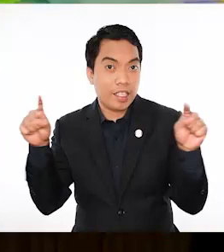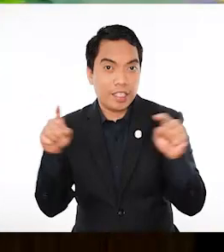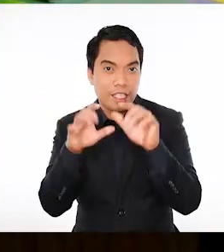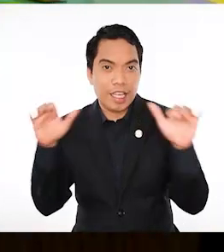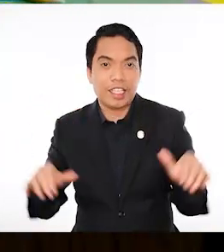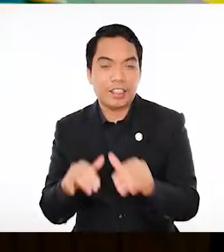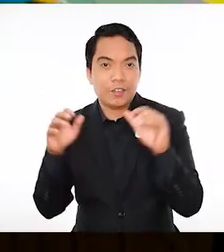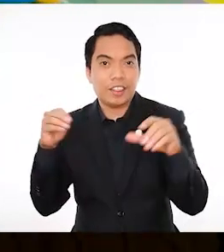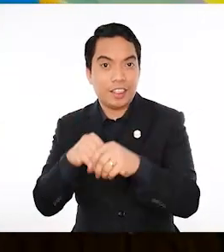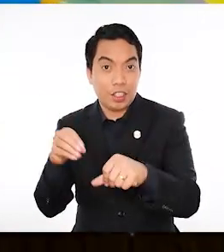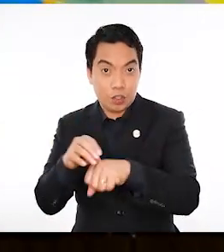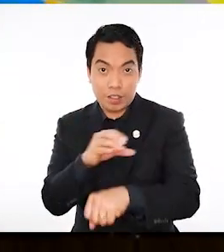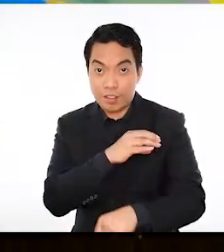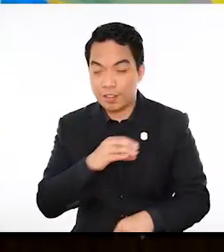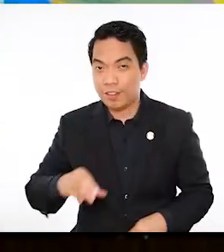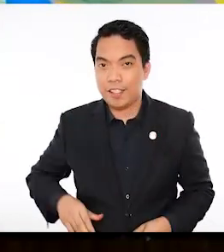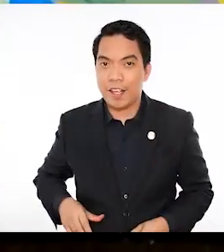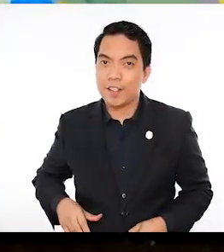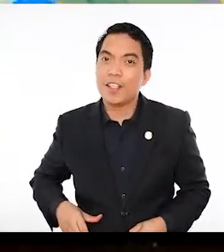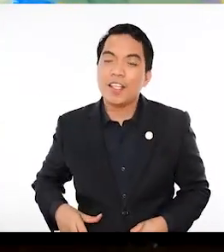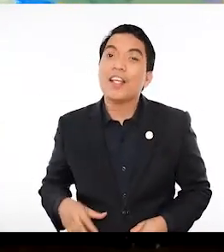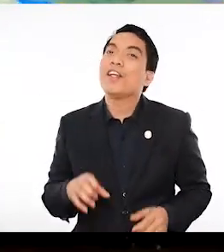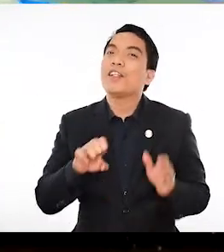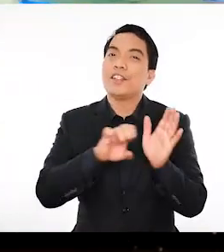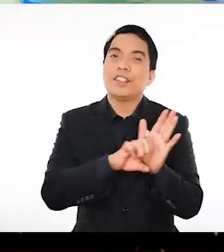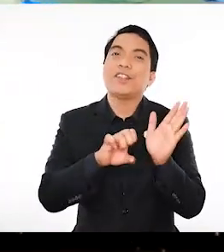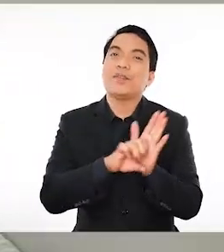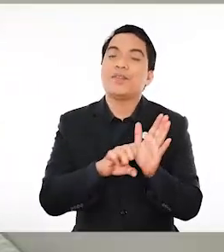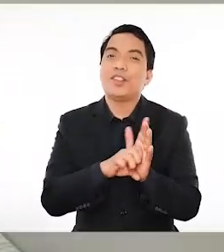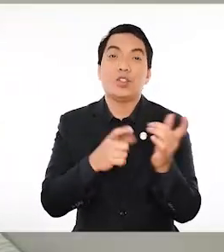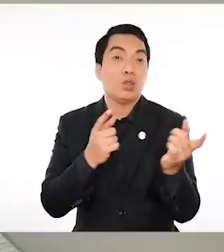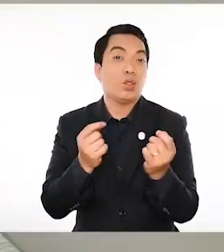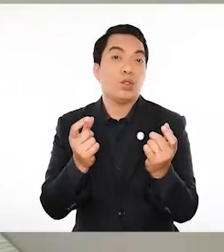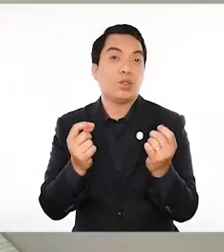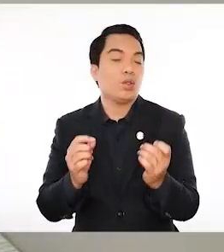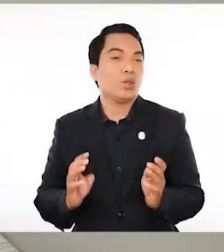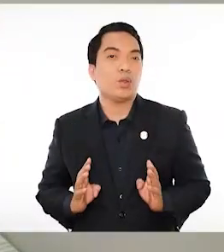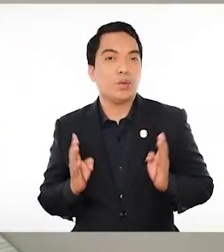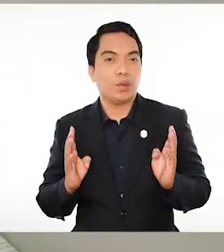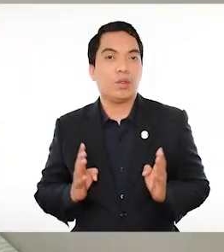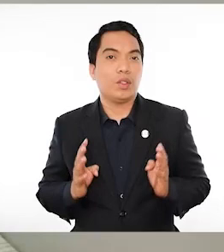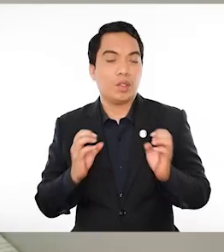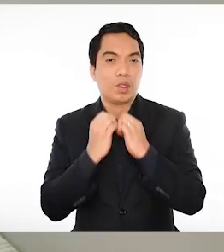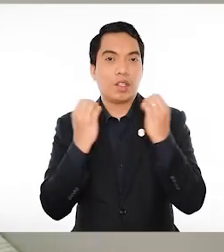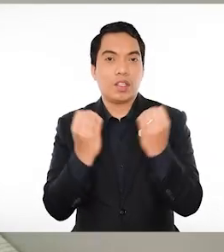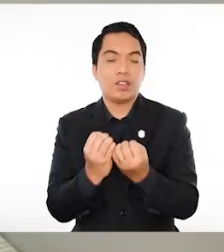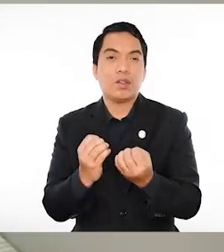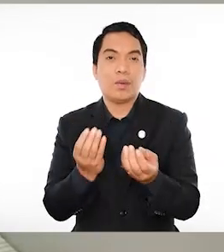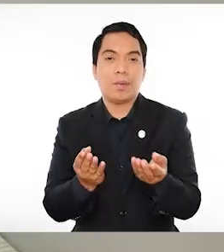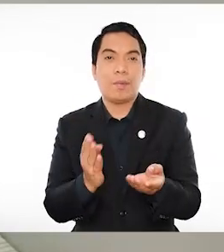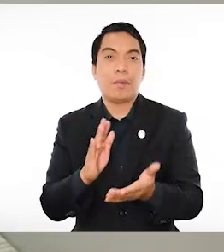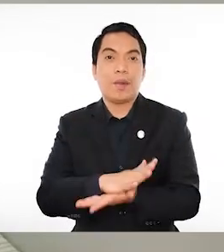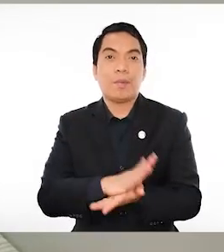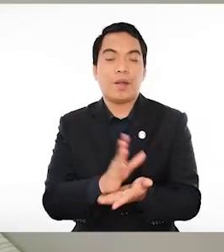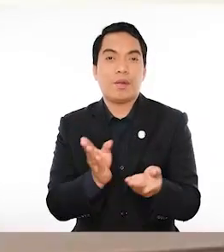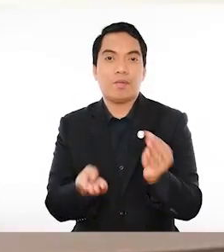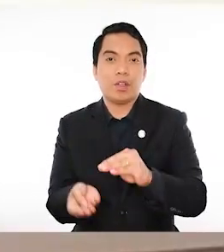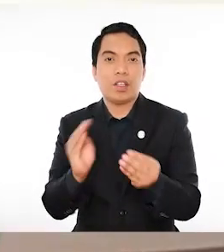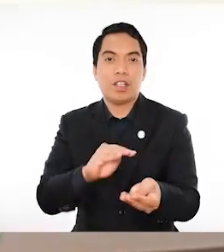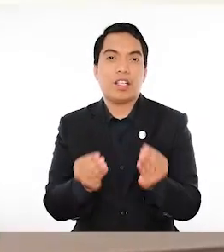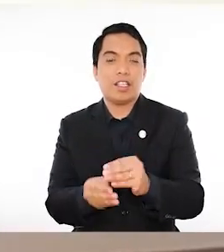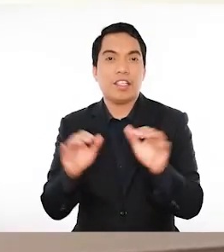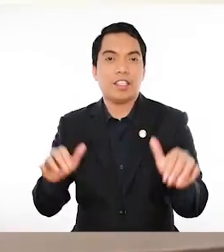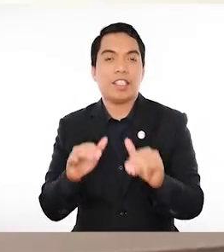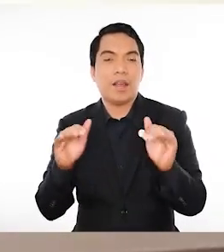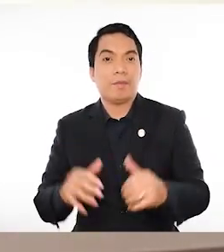aktibidad sa loob ng iglesia. Katulad na lamang ng isinagawa ng mga nasa kapisa ng binhi na paper folding activity.